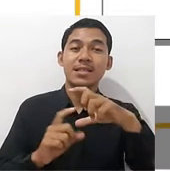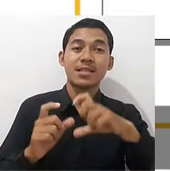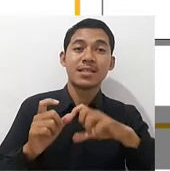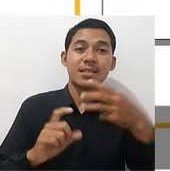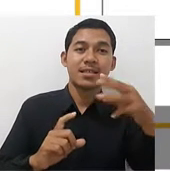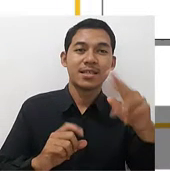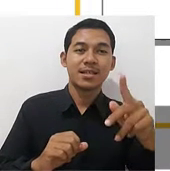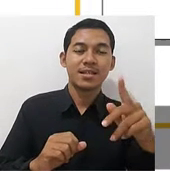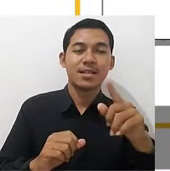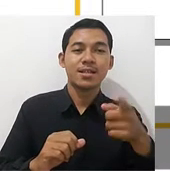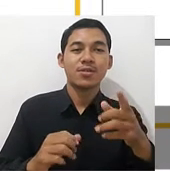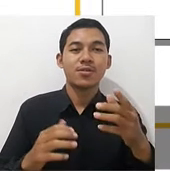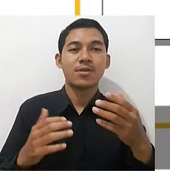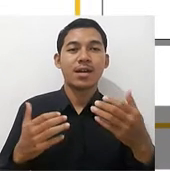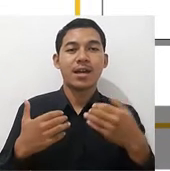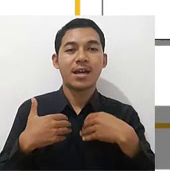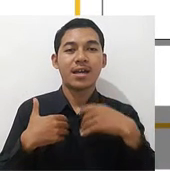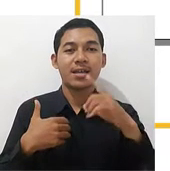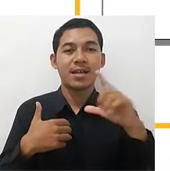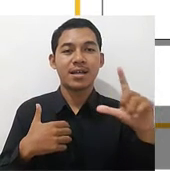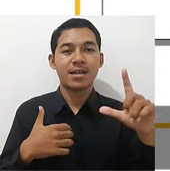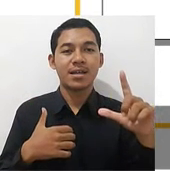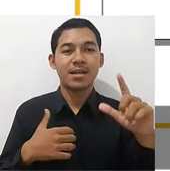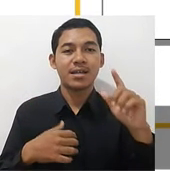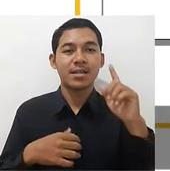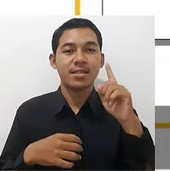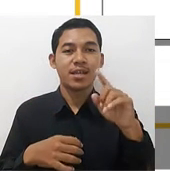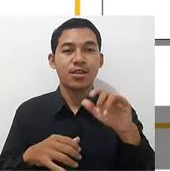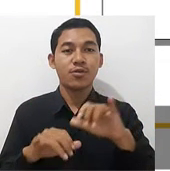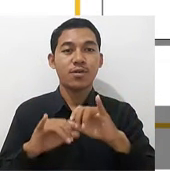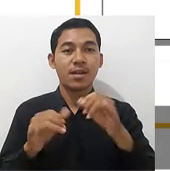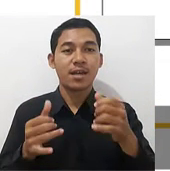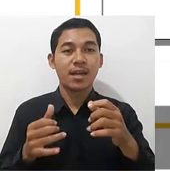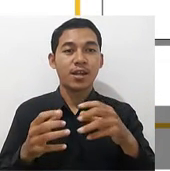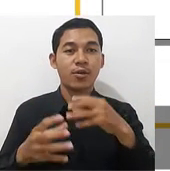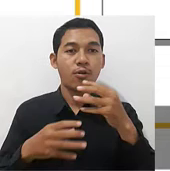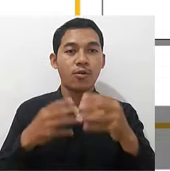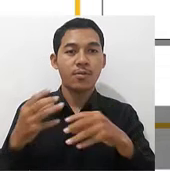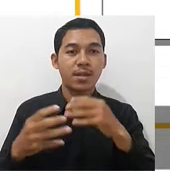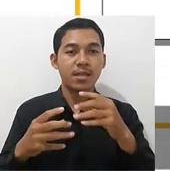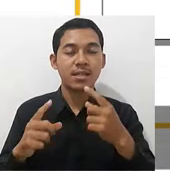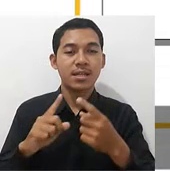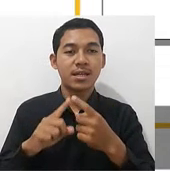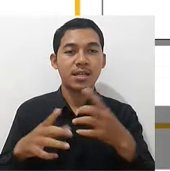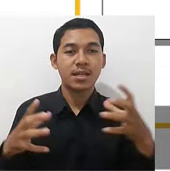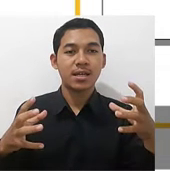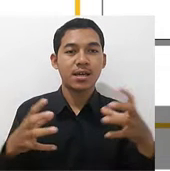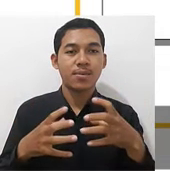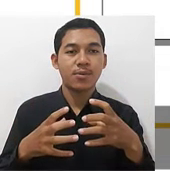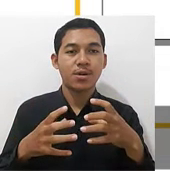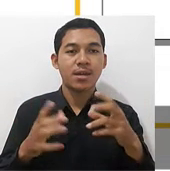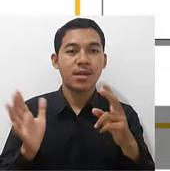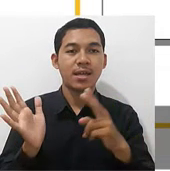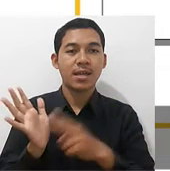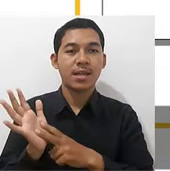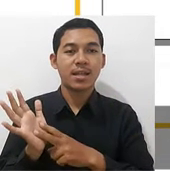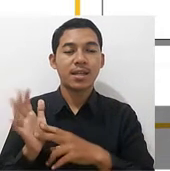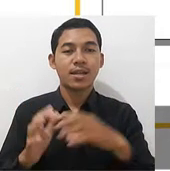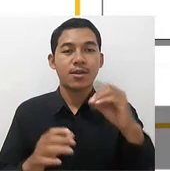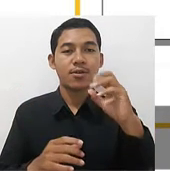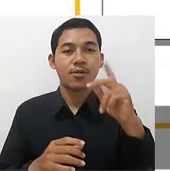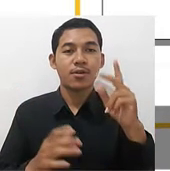multiplexer, jadi multiplexer itu merupakan sebuah rangkaian kombinasi ya dari gabungan AND, OR, NOT sehingga dia